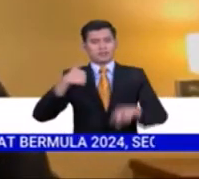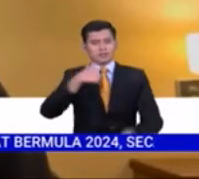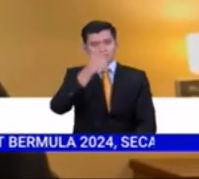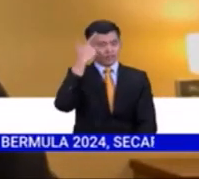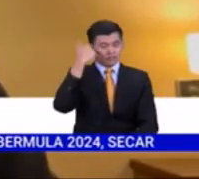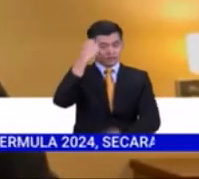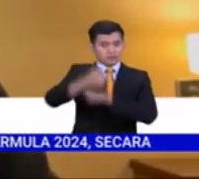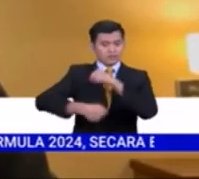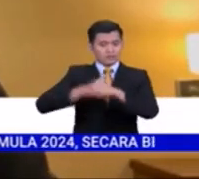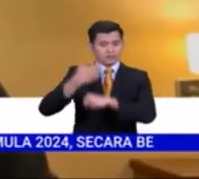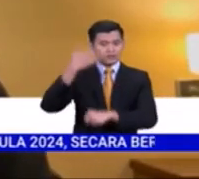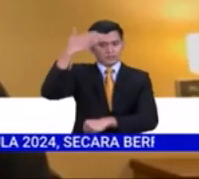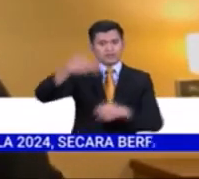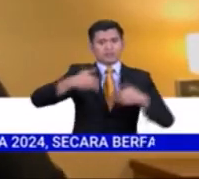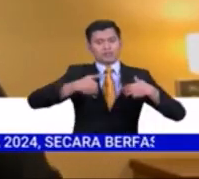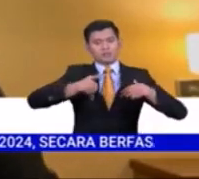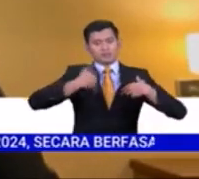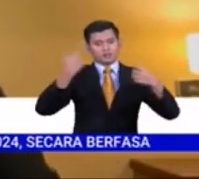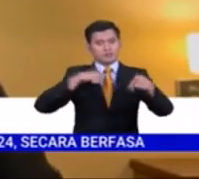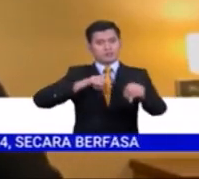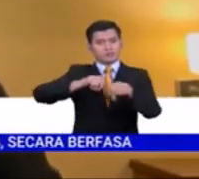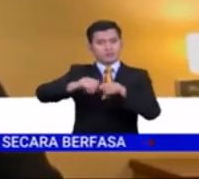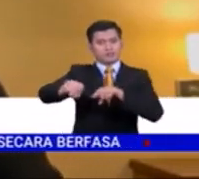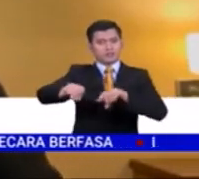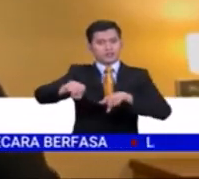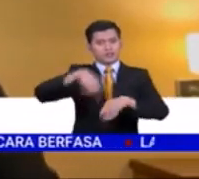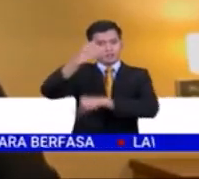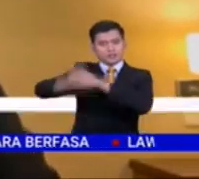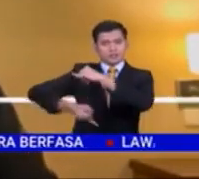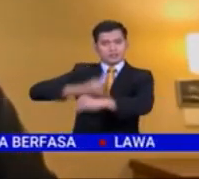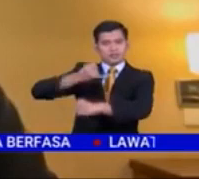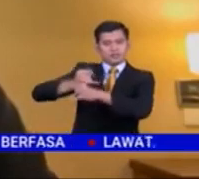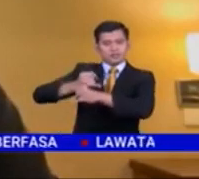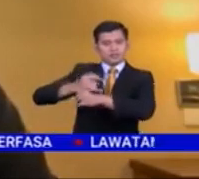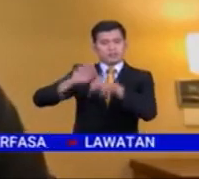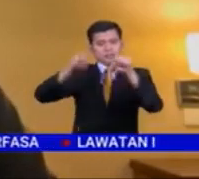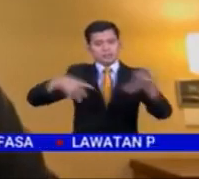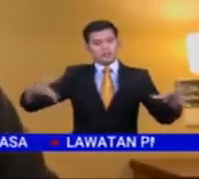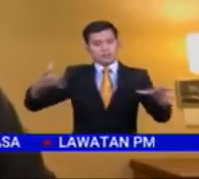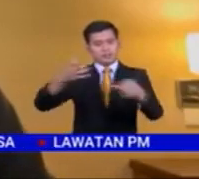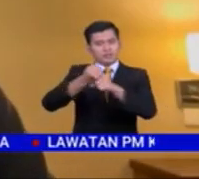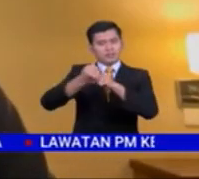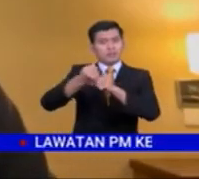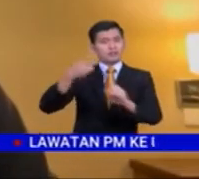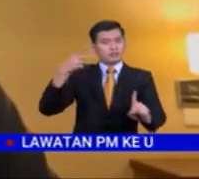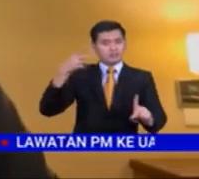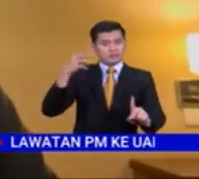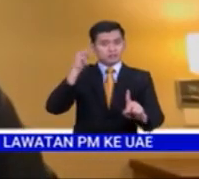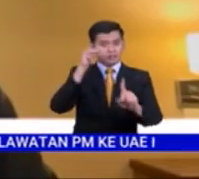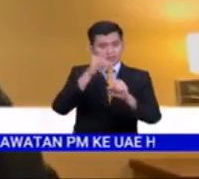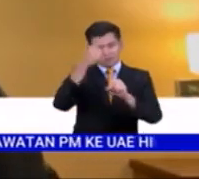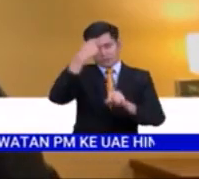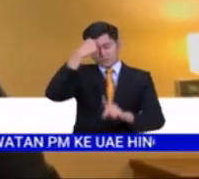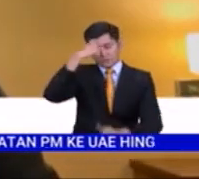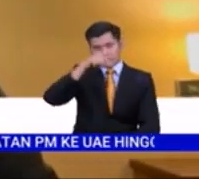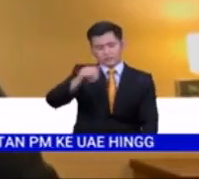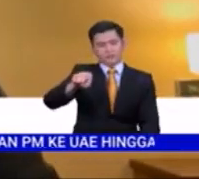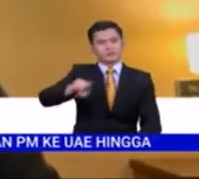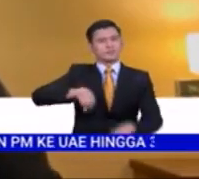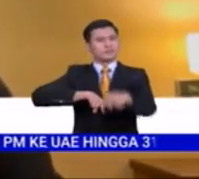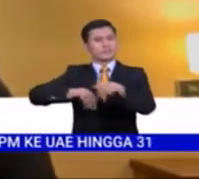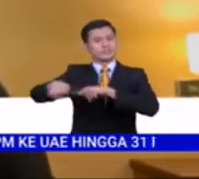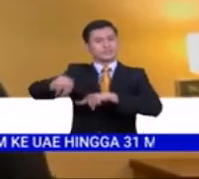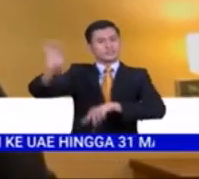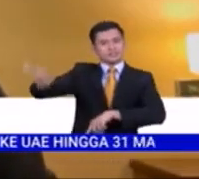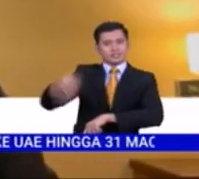next year's Continental Championships will carry crucial qualifying points for Paris 2024, and event being